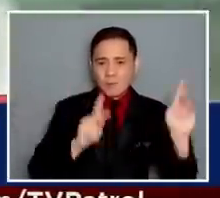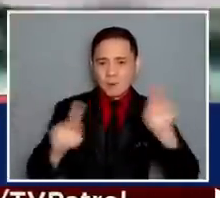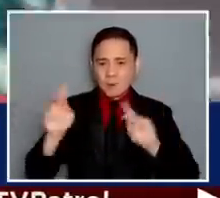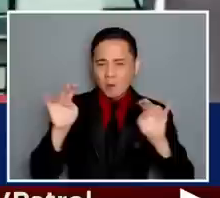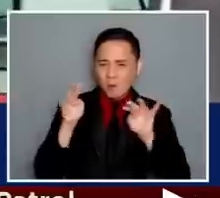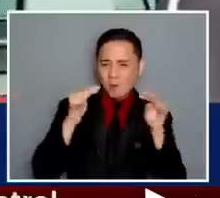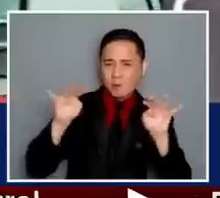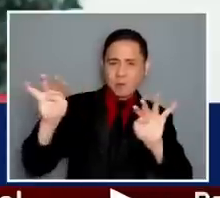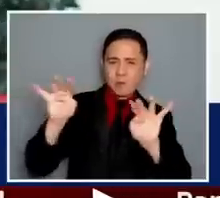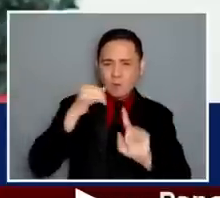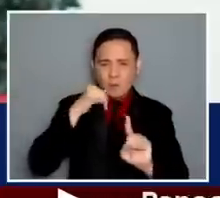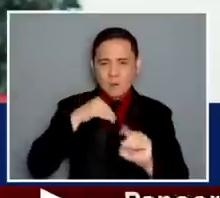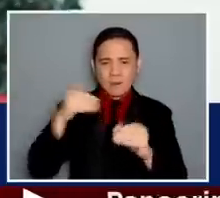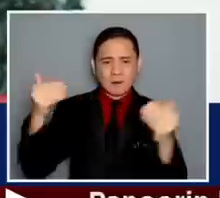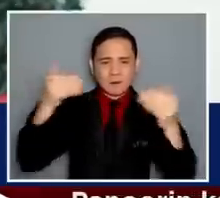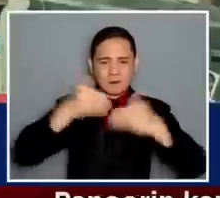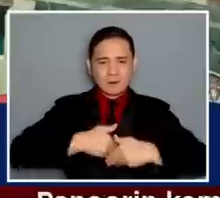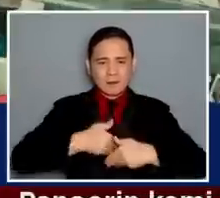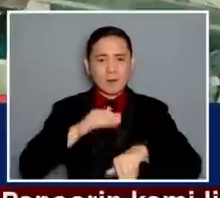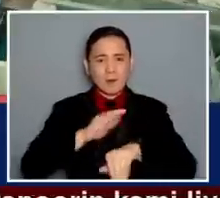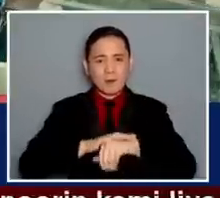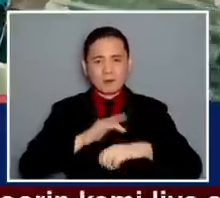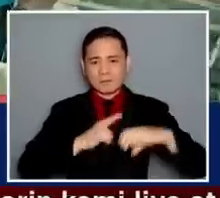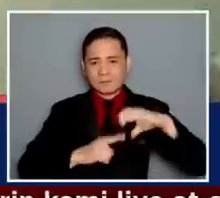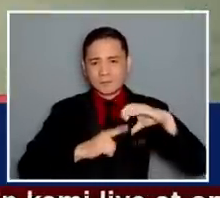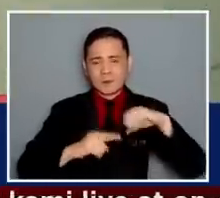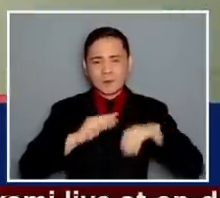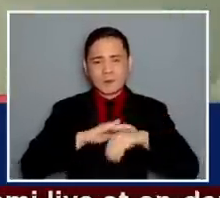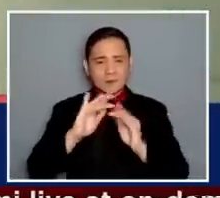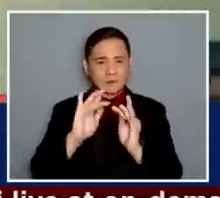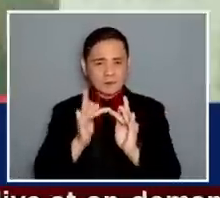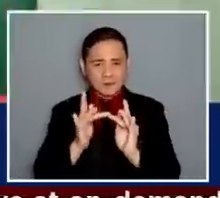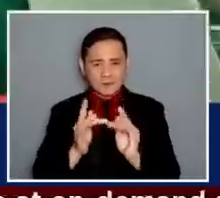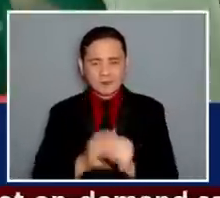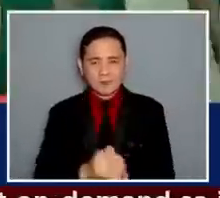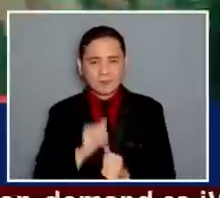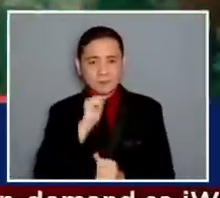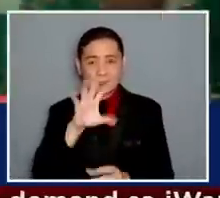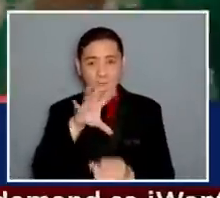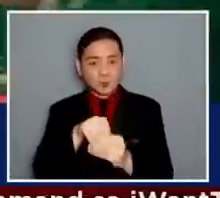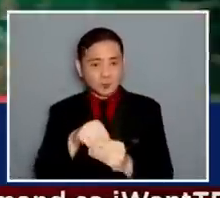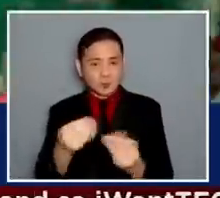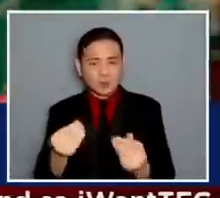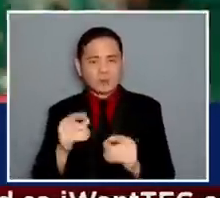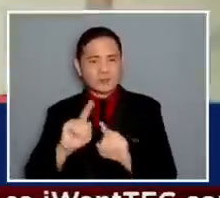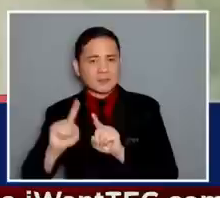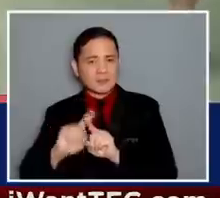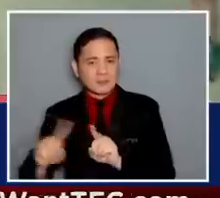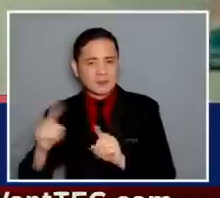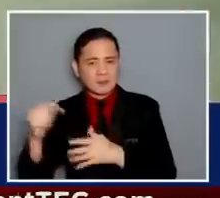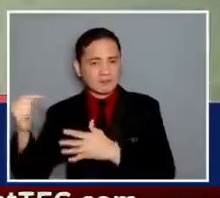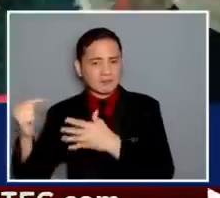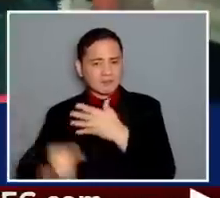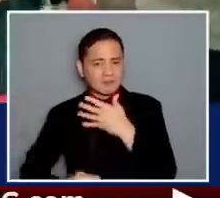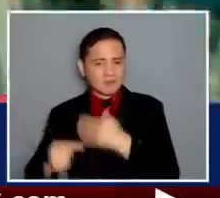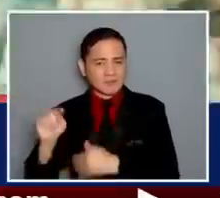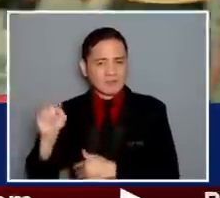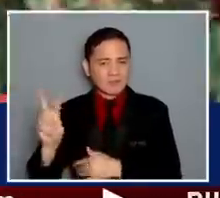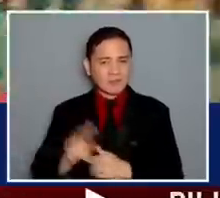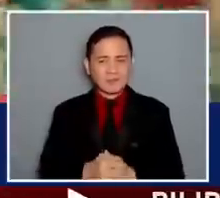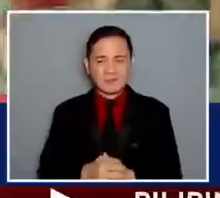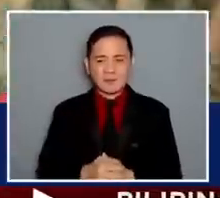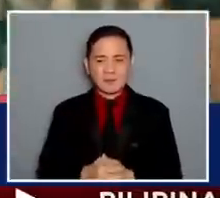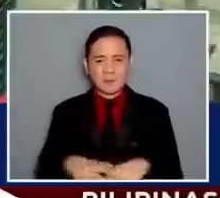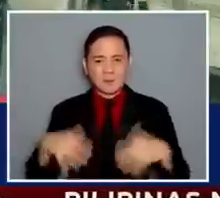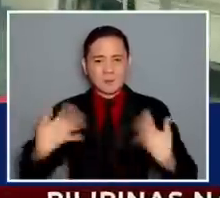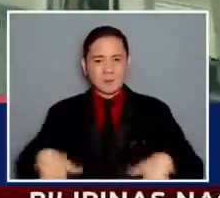nanood kagabi sa Kapamilya Online Live. Hindi pa kasama dito ang mga nanood sa iba pang digital platforms. Pumalo at